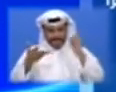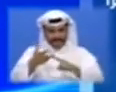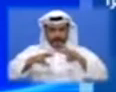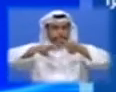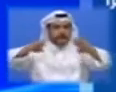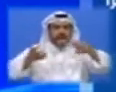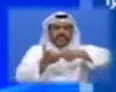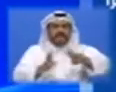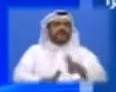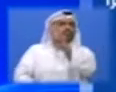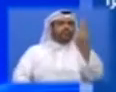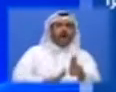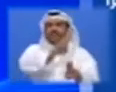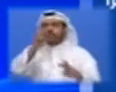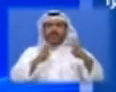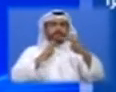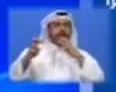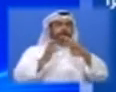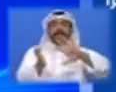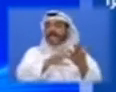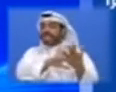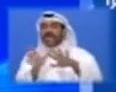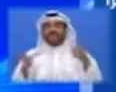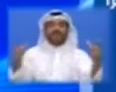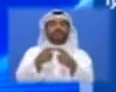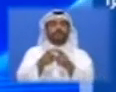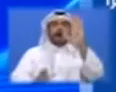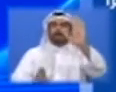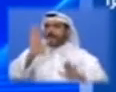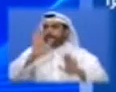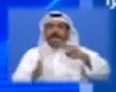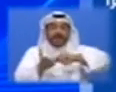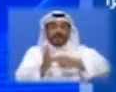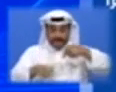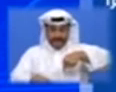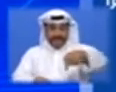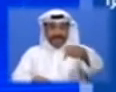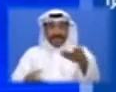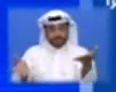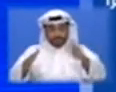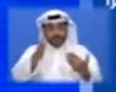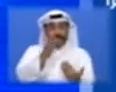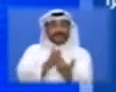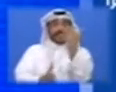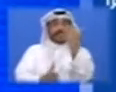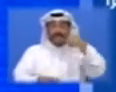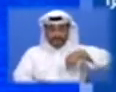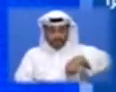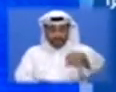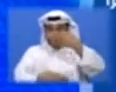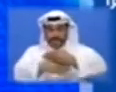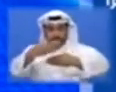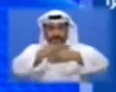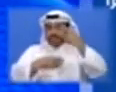المقترح الذي تقدم به فريق العمل والمتضمن تطوير الجهاز الحالي ليتولى قياده العمليه في